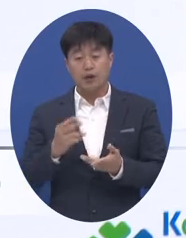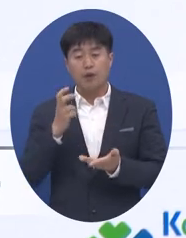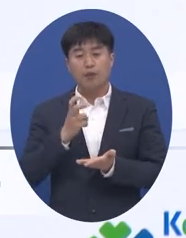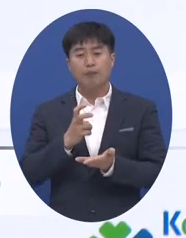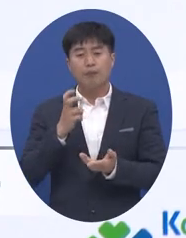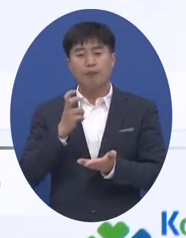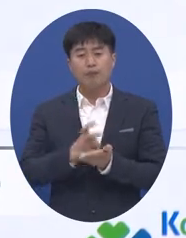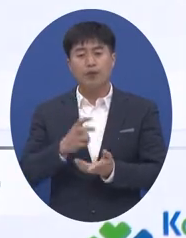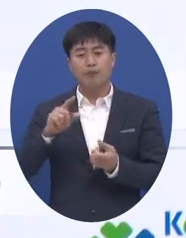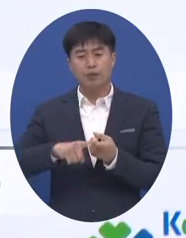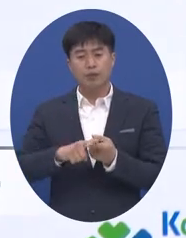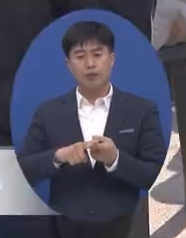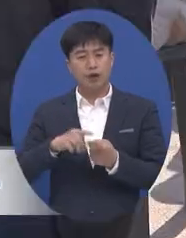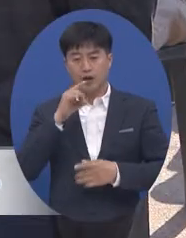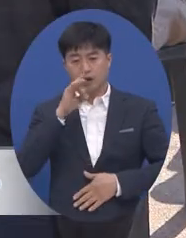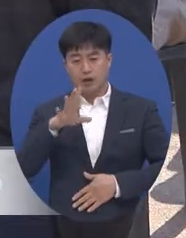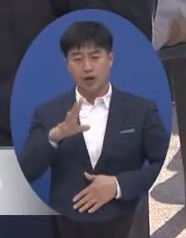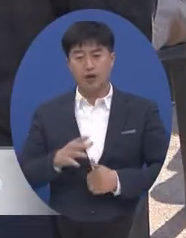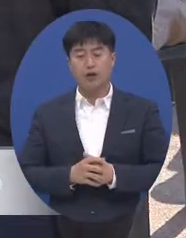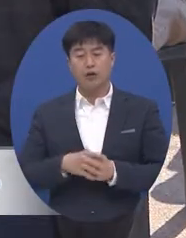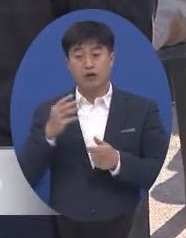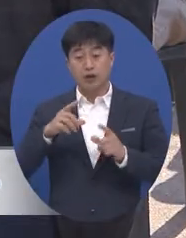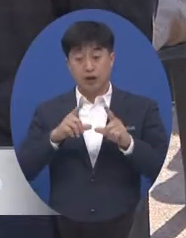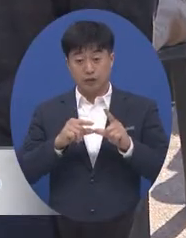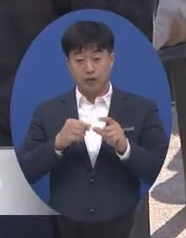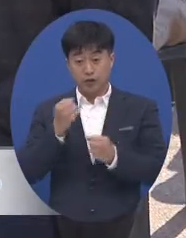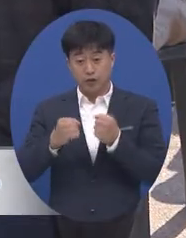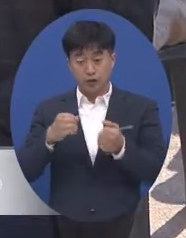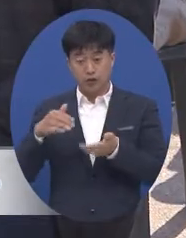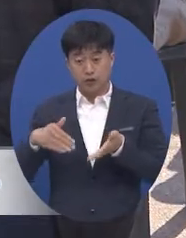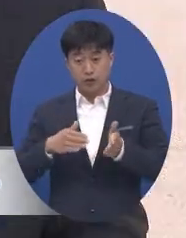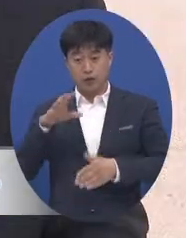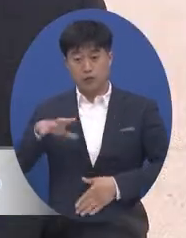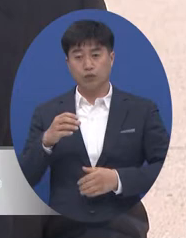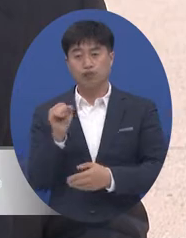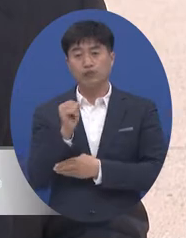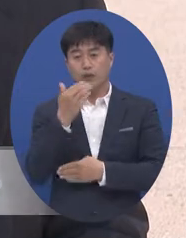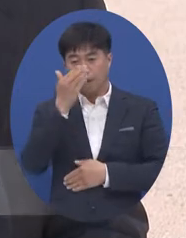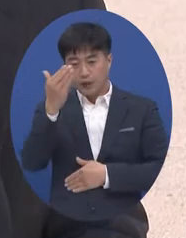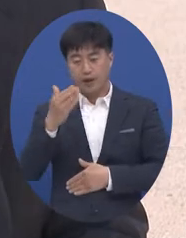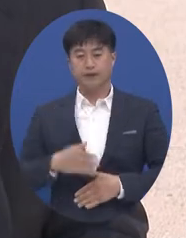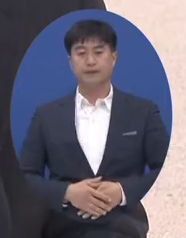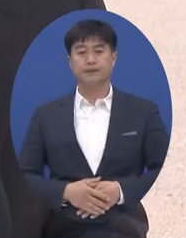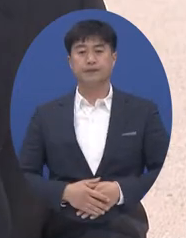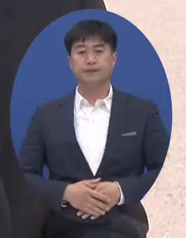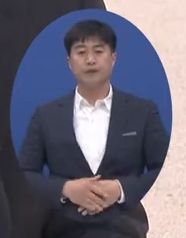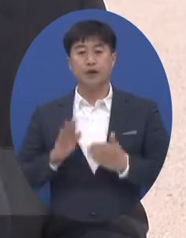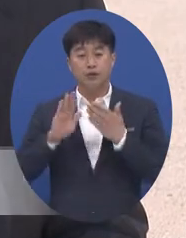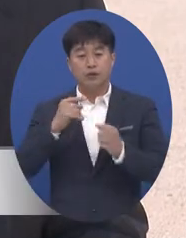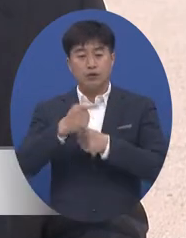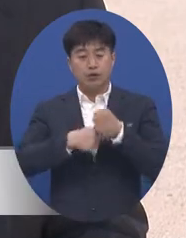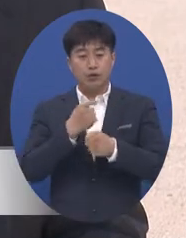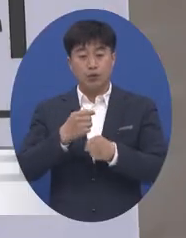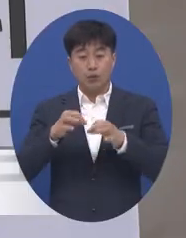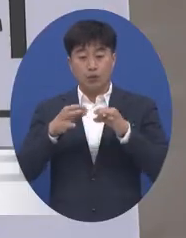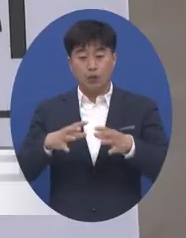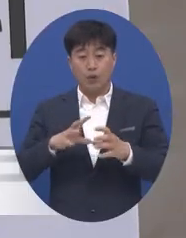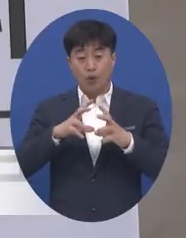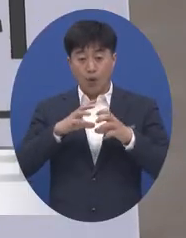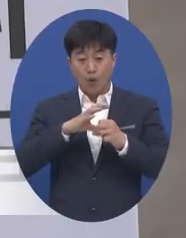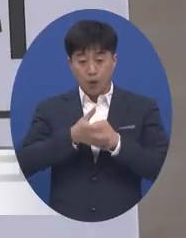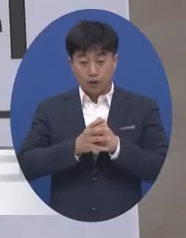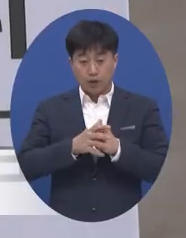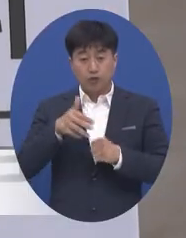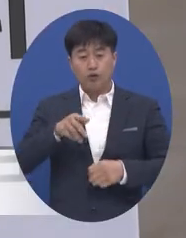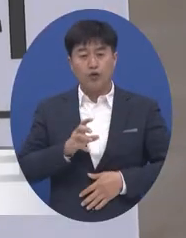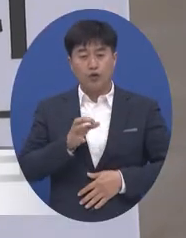탈수 없던 전동 킥보드가 경기도 내 일부 자전거 도로에서 운행이 가능하게 됐습니다. 앞으로 1년간 화성 청계중앙공원